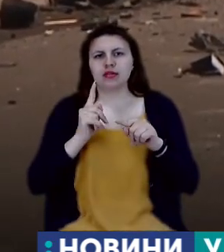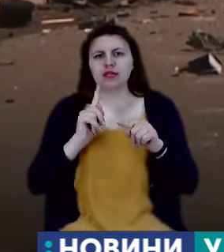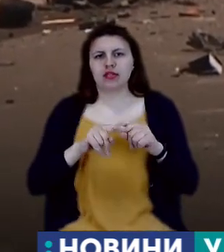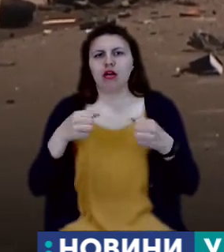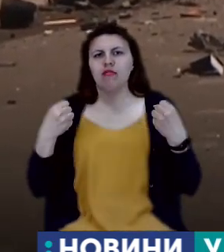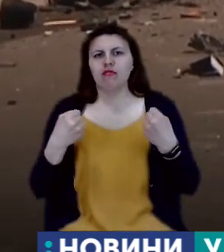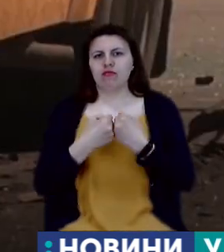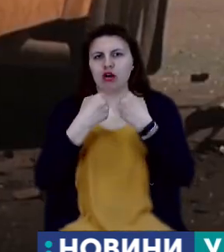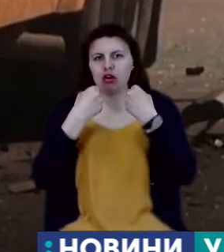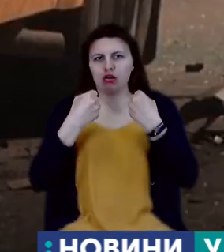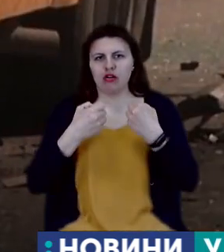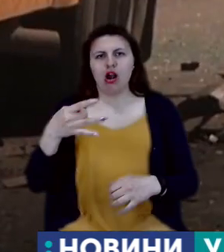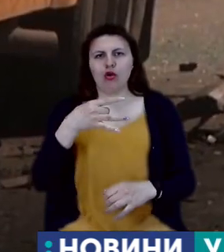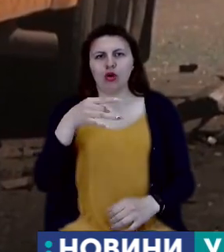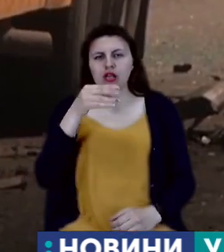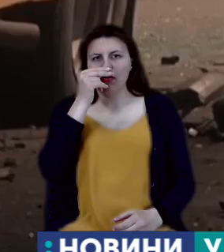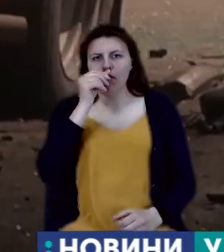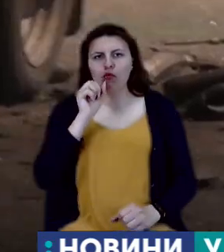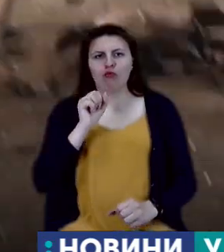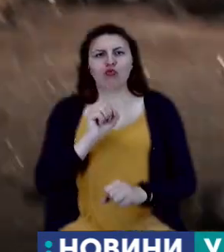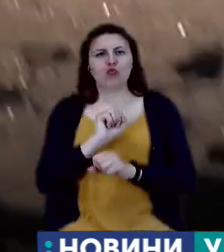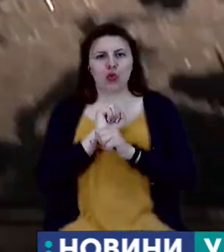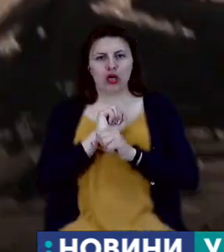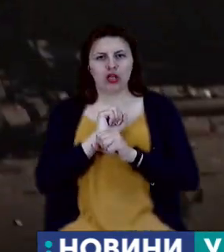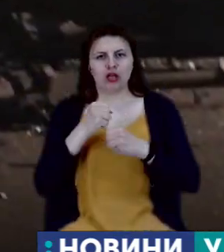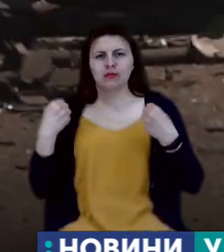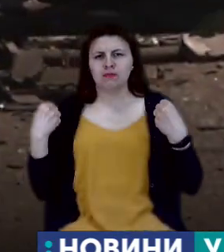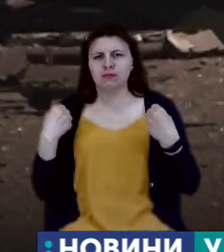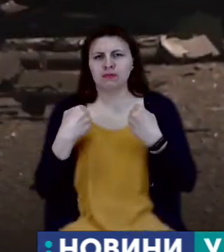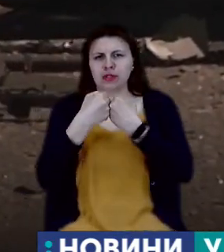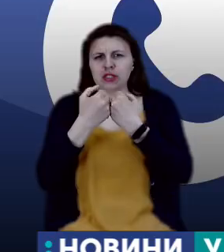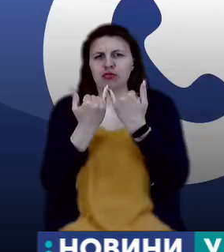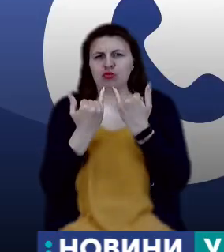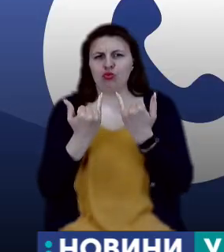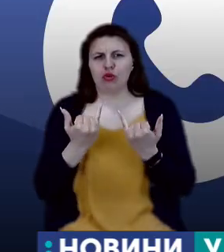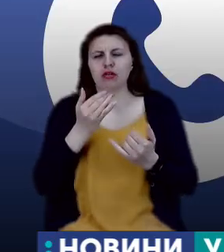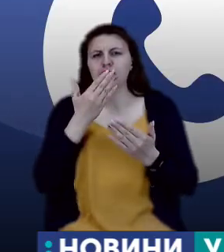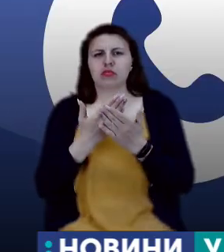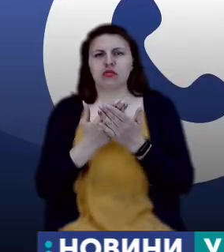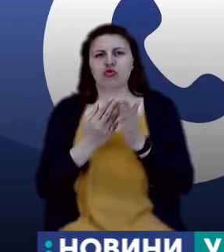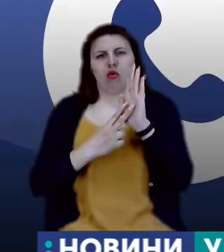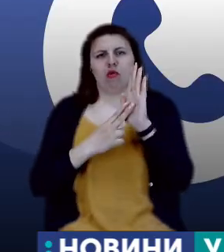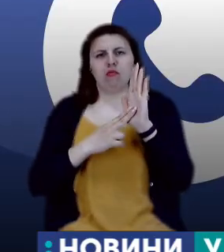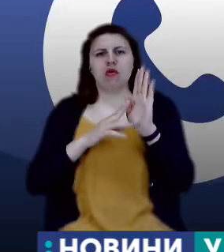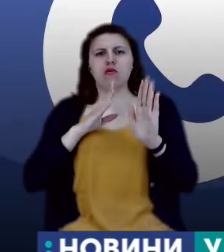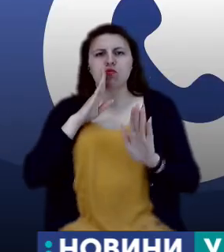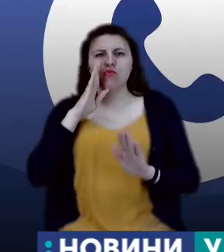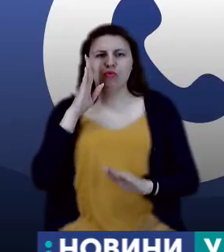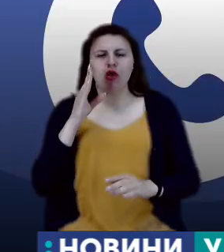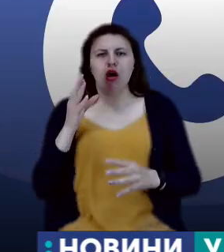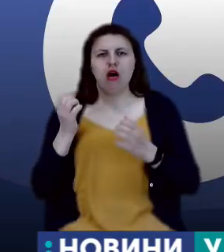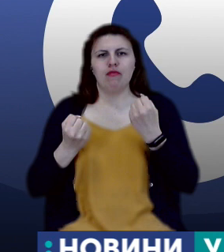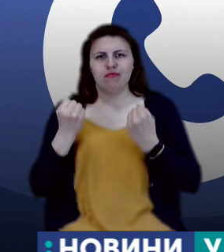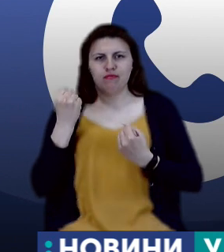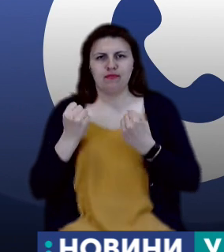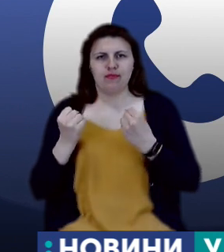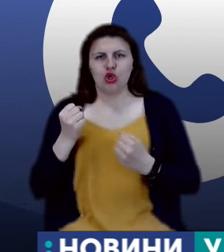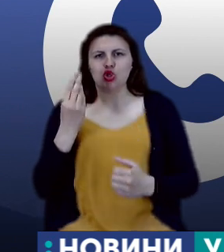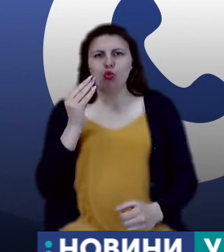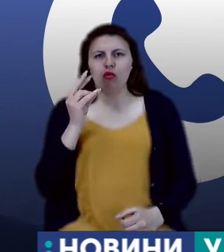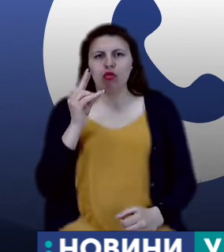районі Словкурорту. Зіштовхнулися вони сьогодні близько 7-ї ранку. Автомобіль «Шкода» під керуванням